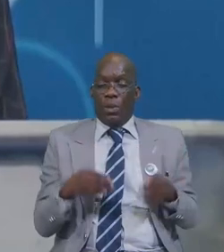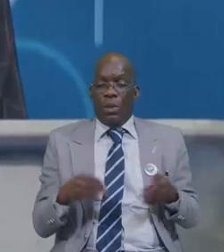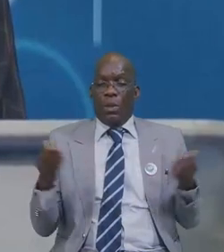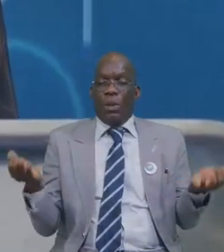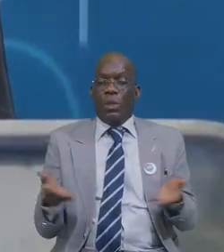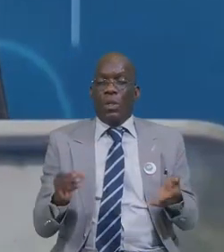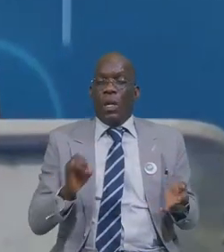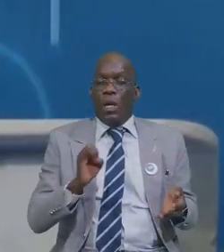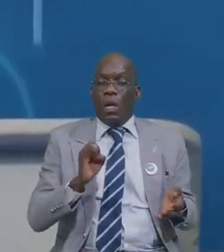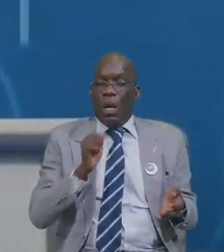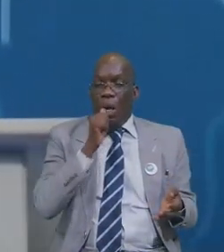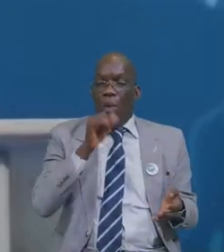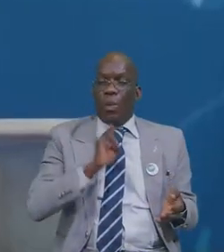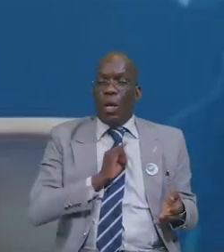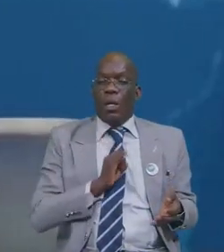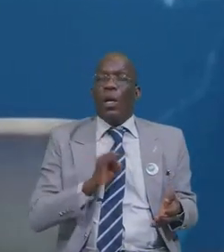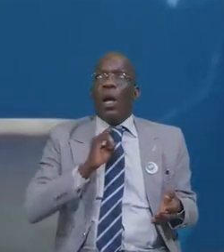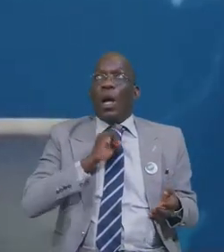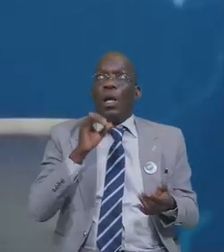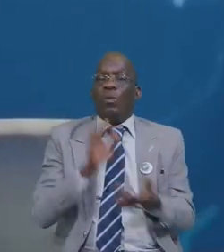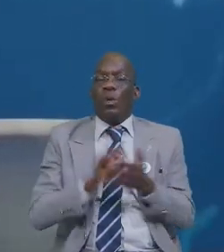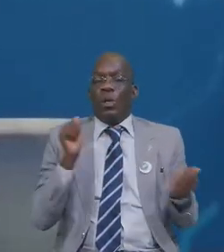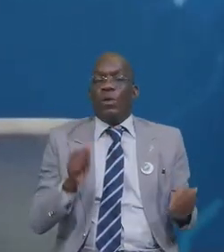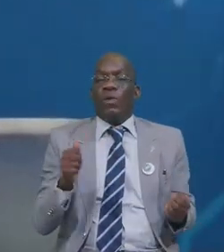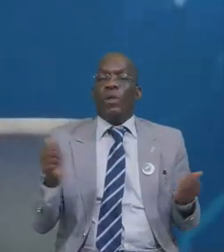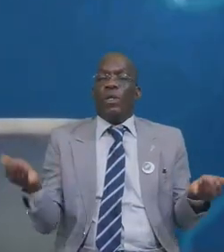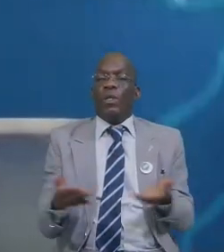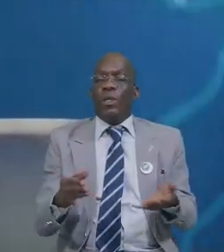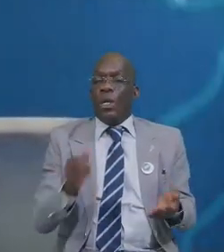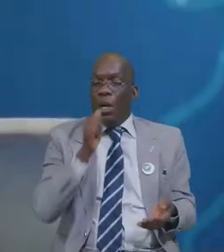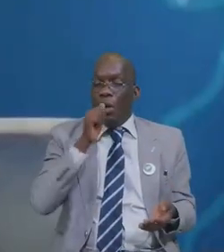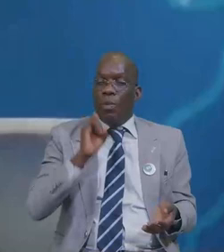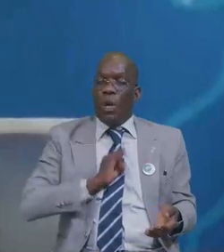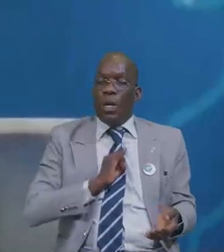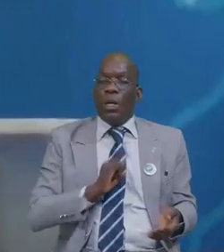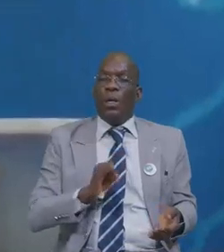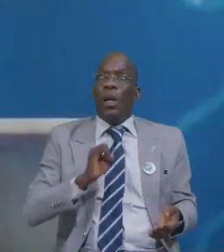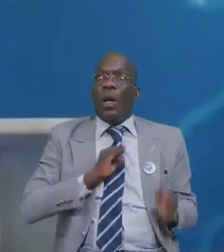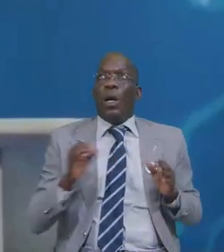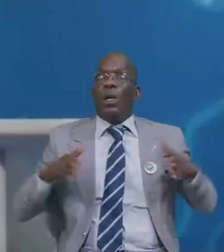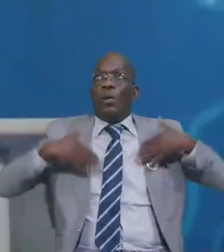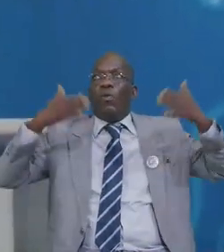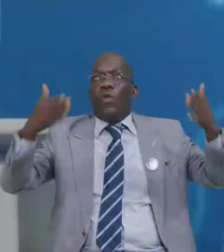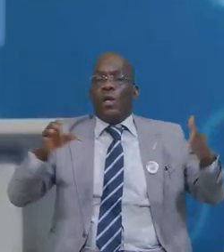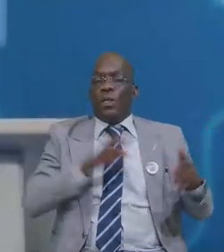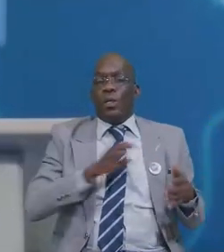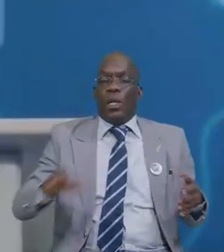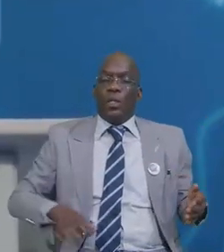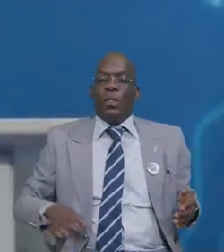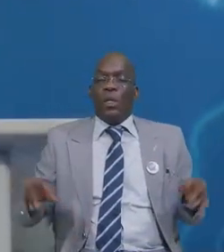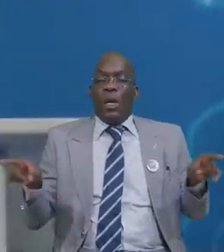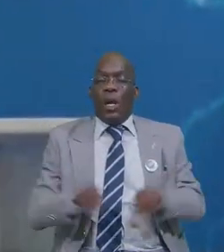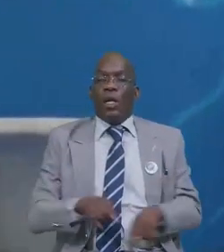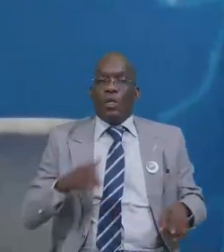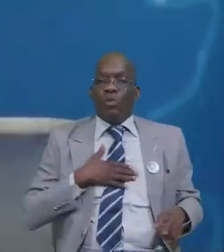J'accepte. Me voici. Je crois. Me voici. Je confesse Christ